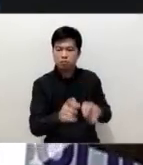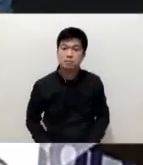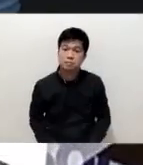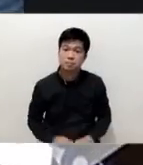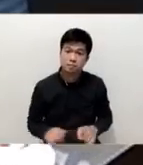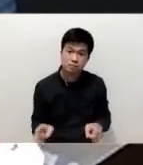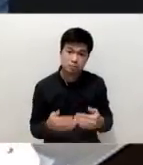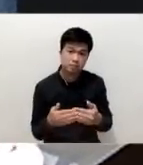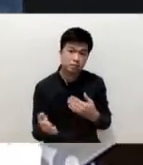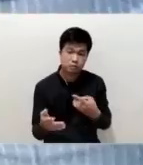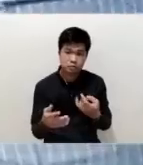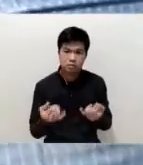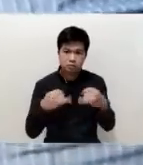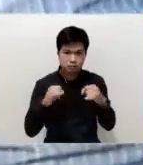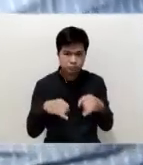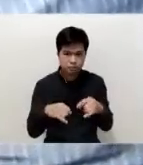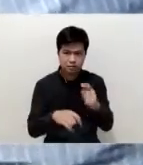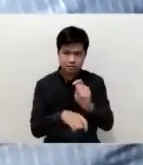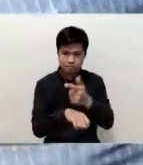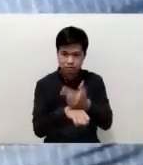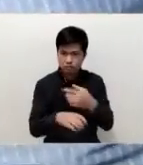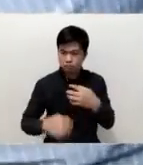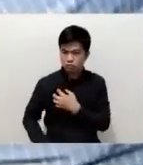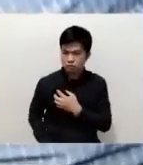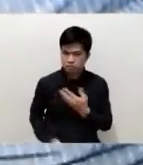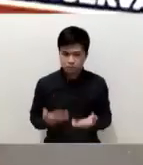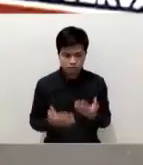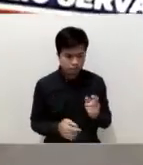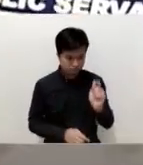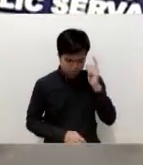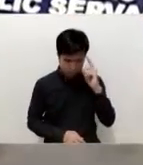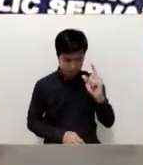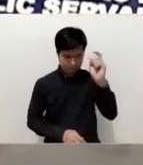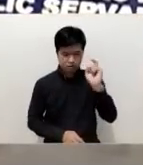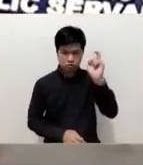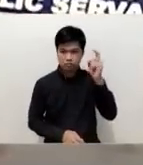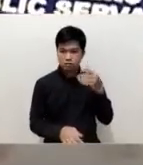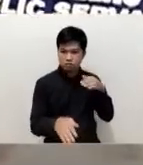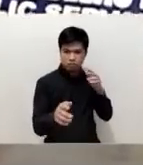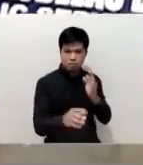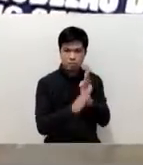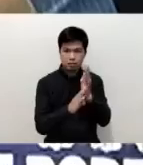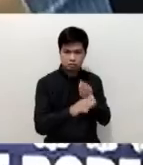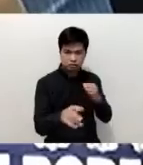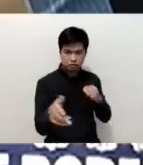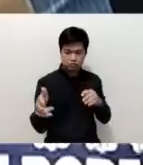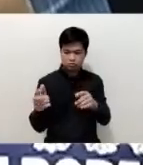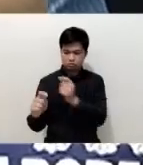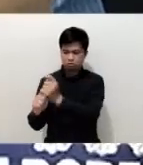na investigasyon ng Taguig Police, posibleng masyadong mabilis ang takbo ng bus, kaya nito nabangga ang truck. Hindi siguro napansin